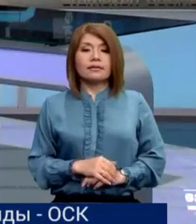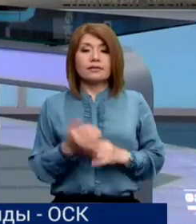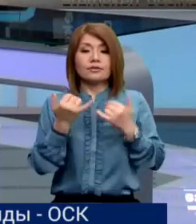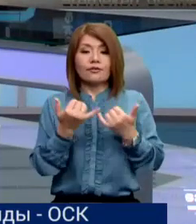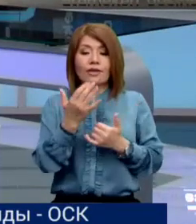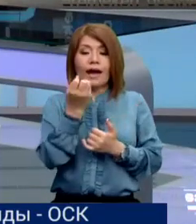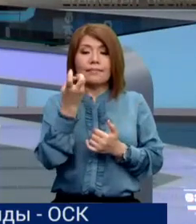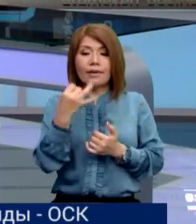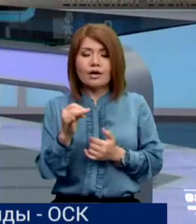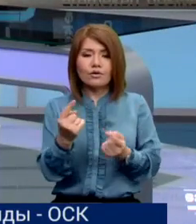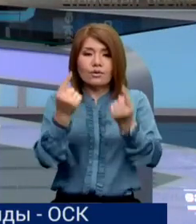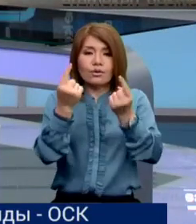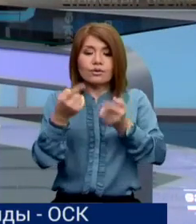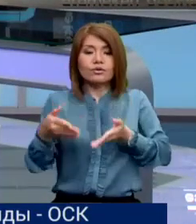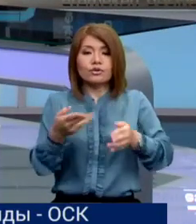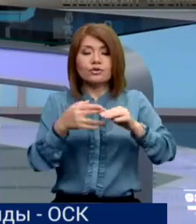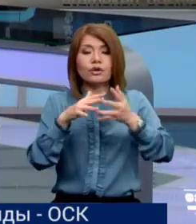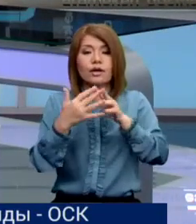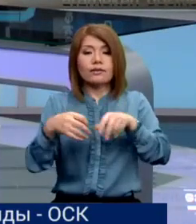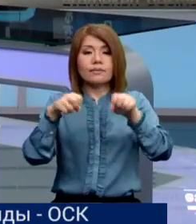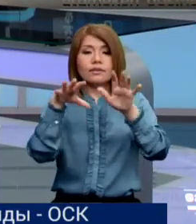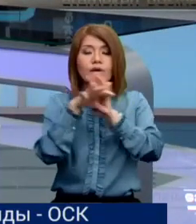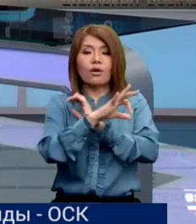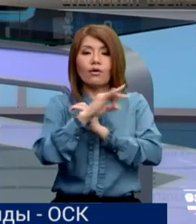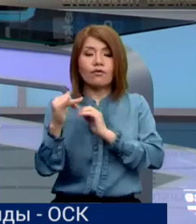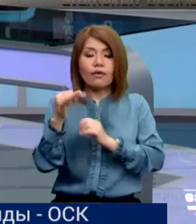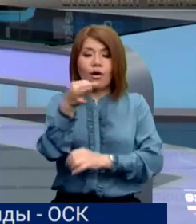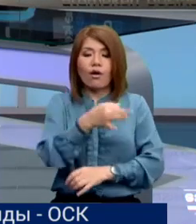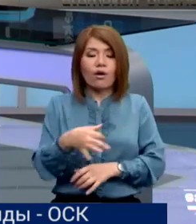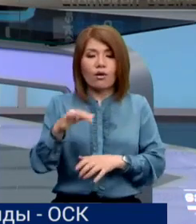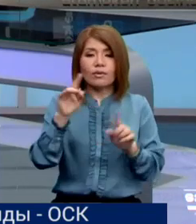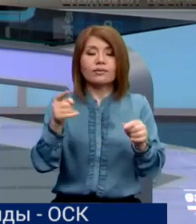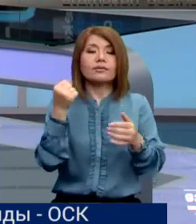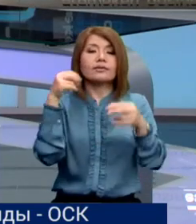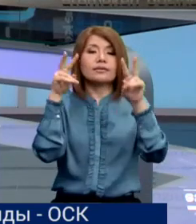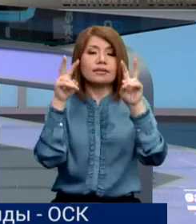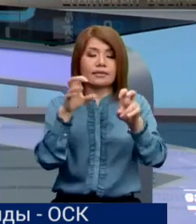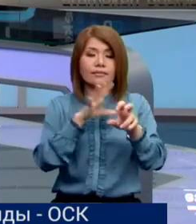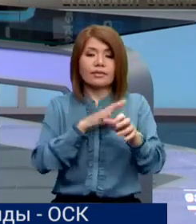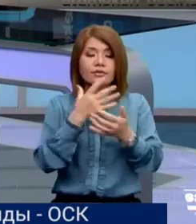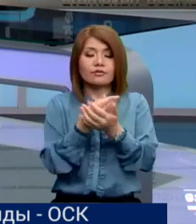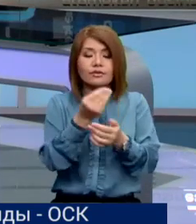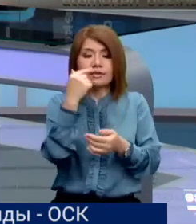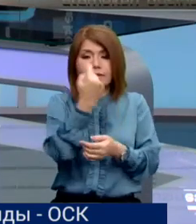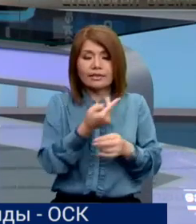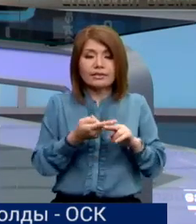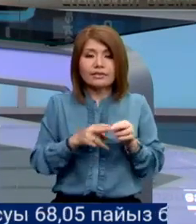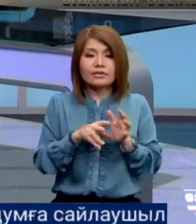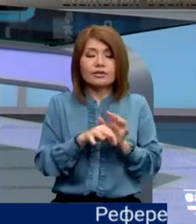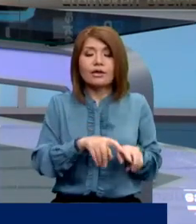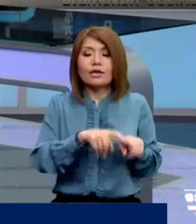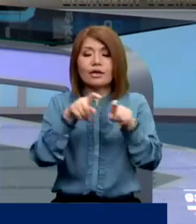Бүгүн Абай, Улутау, Жетісу облыстары ресми түрде облыс болып құрылды. Жеке аймақ атанған бұл өлкелер өз еншілерін